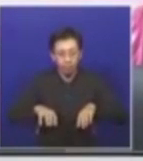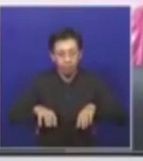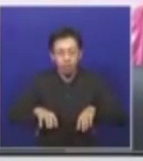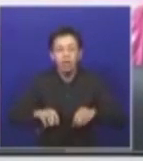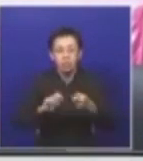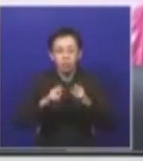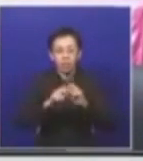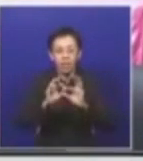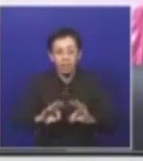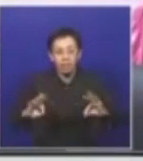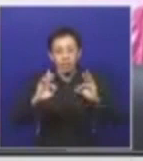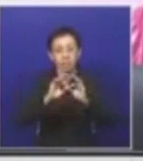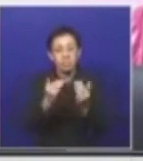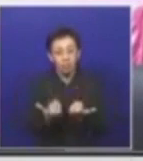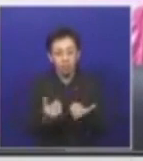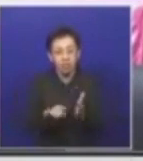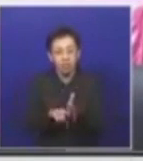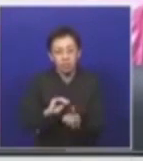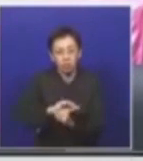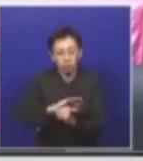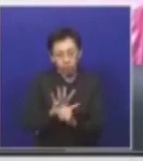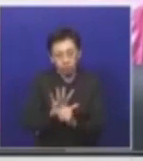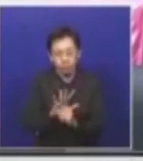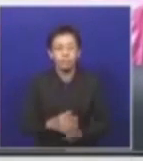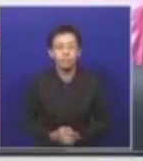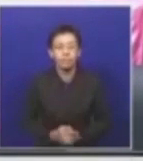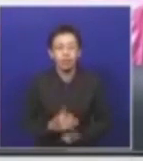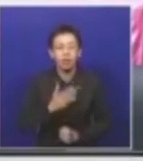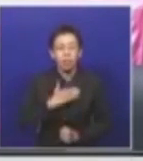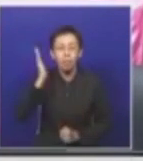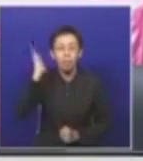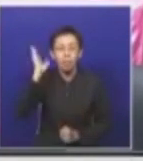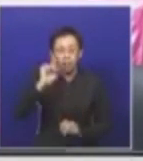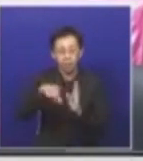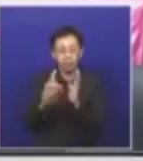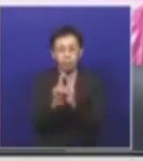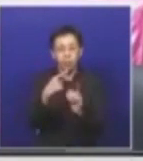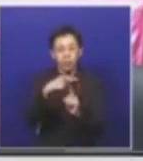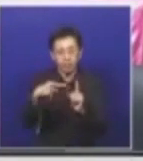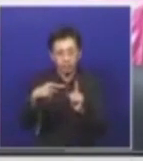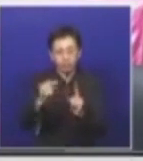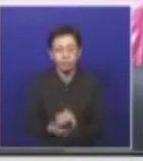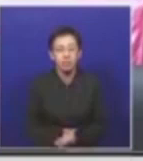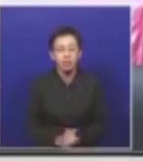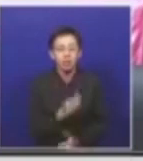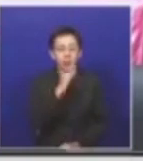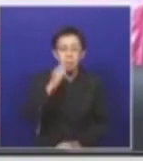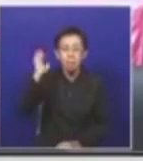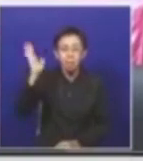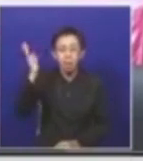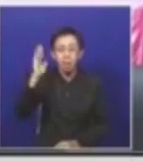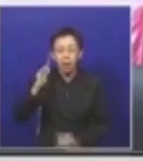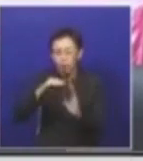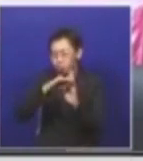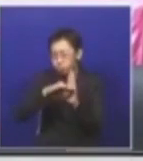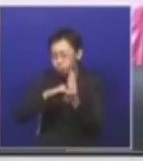เรากำลังเผชิญอยู่ก็คือโควิดท่านประธานครับผมจะใช้เวลาประมาณชั่วโมงครึ่งแต่ว่าถ้าพูดกันไปแล้วนี่ครบถ้ว